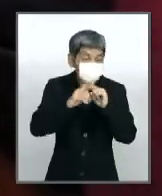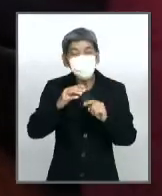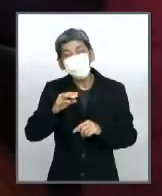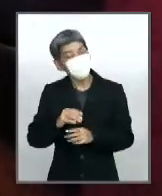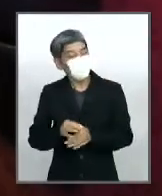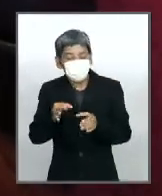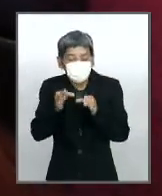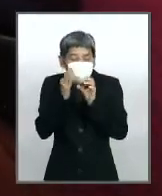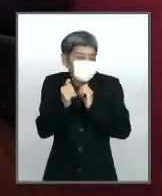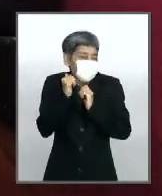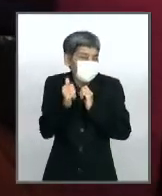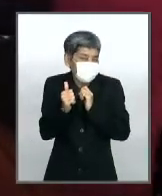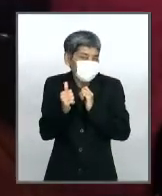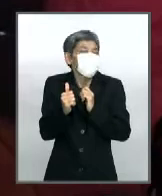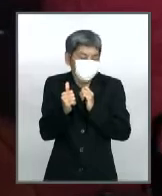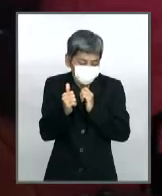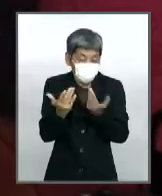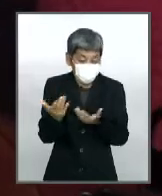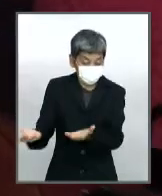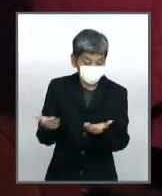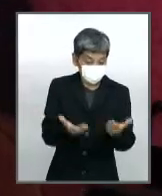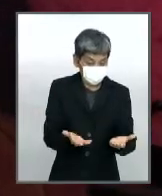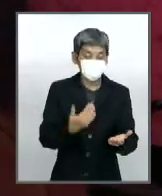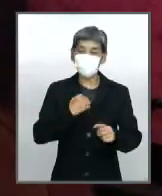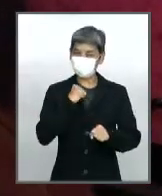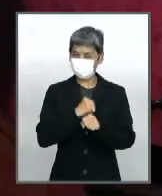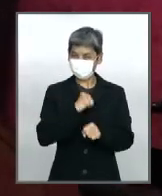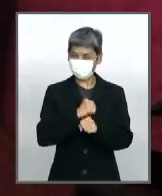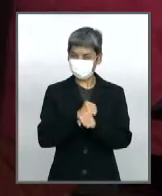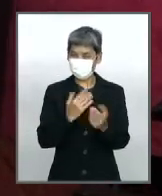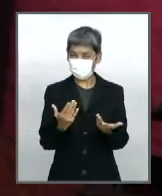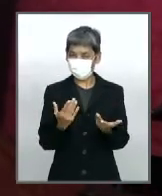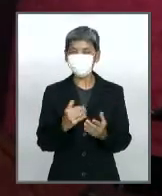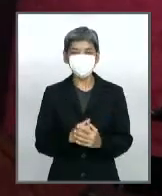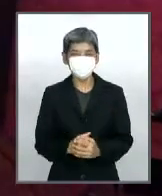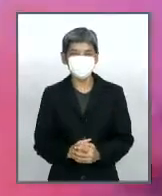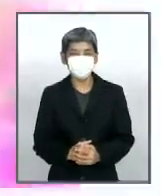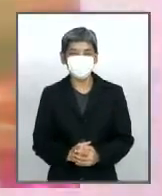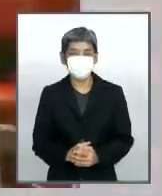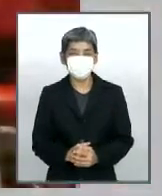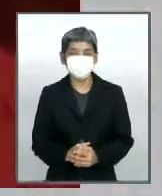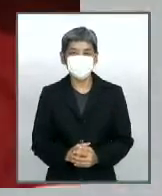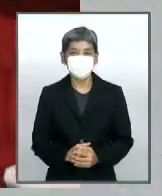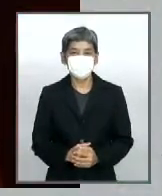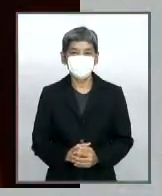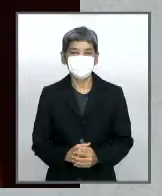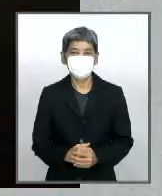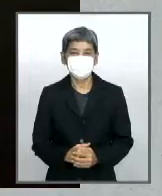แล้วก็เครื่องดื่มเด็ดมากๆเลยเดี๋ยวรออาหารมาเดี๋ยวไม่ขอนั่งทำงานรอก่อนค่ะ